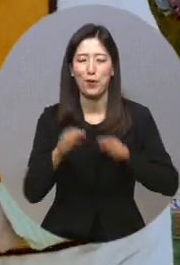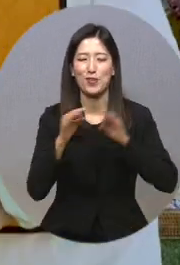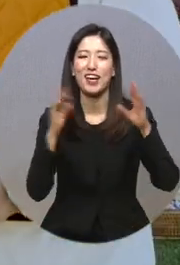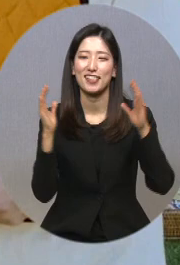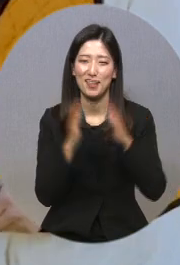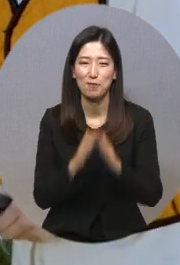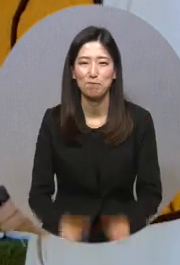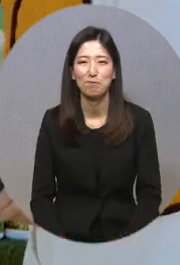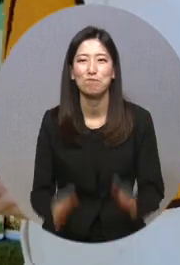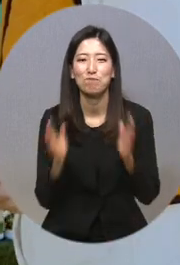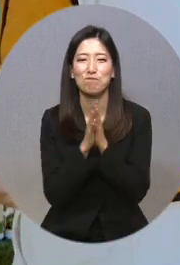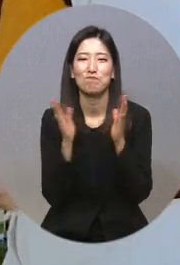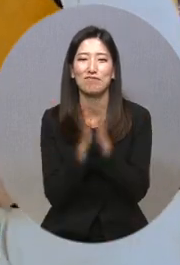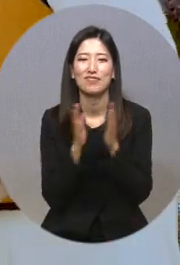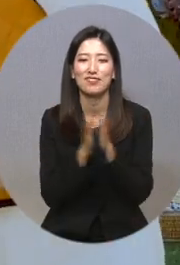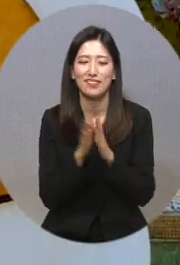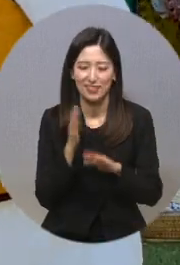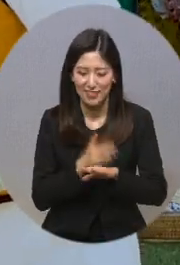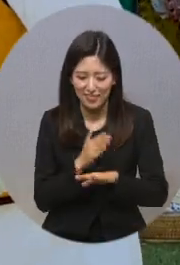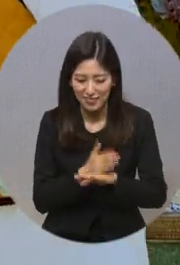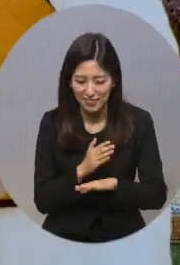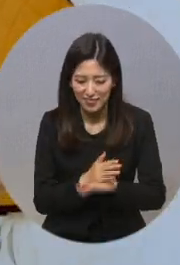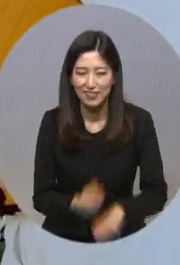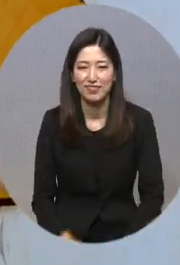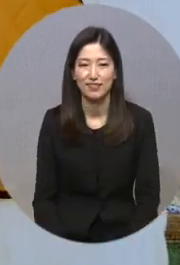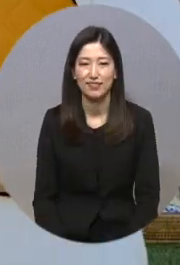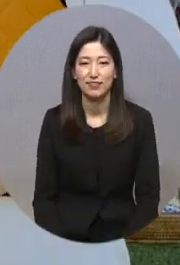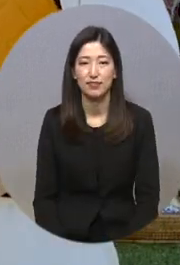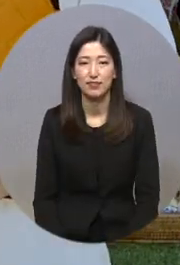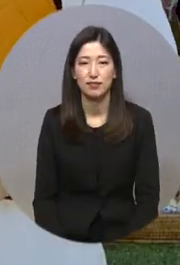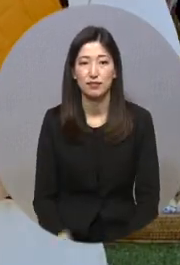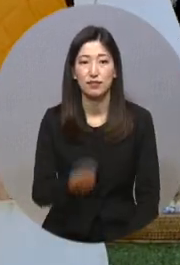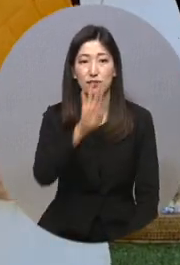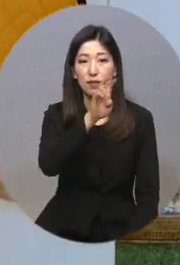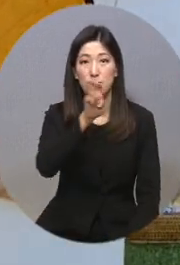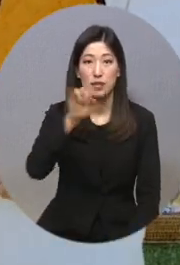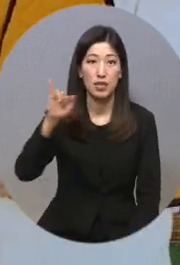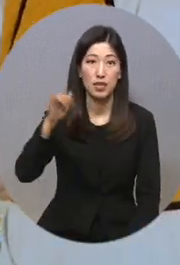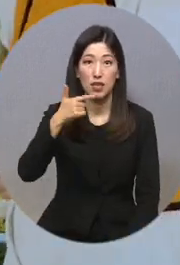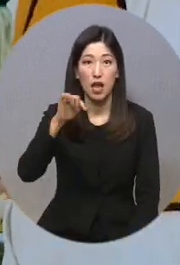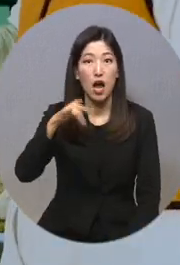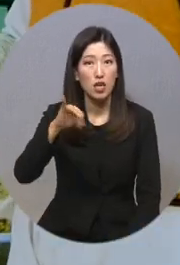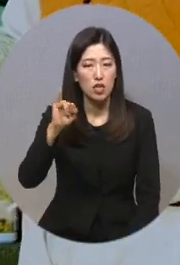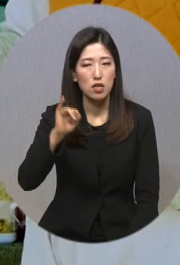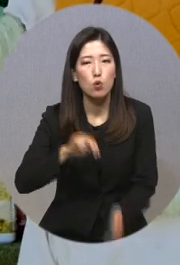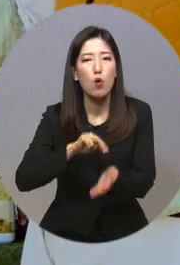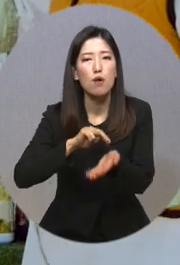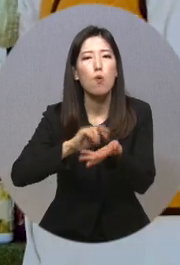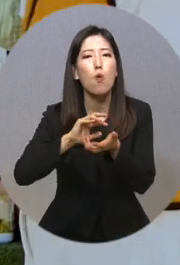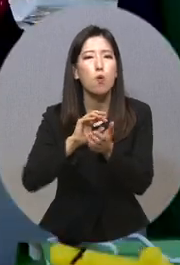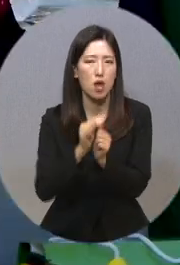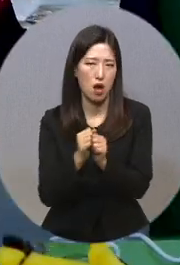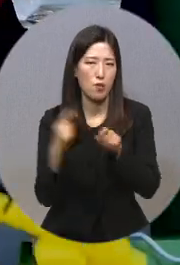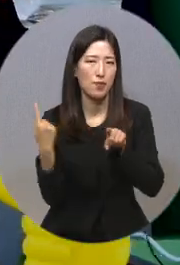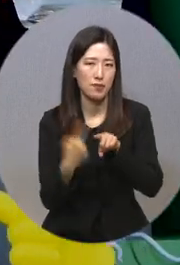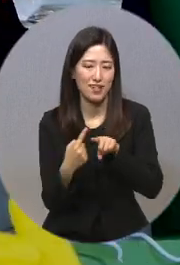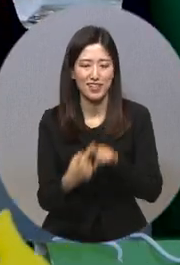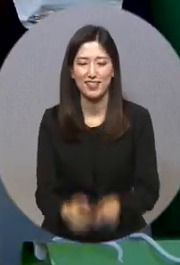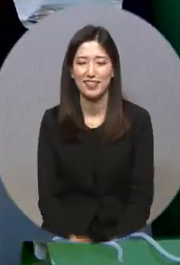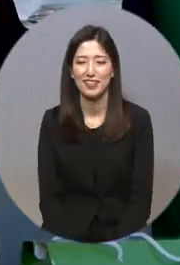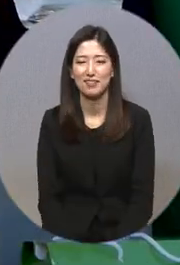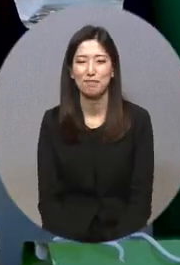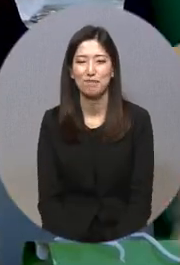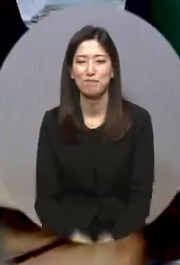감사합니다. 자 우리 불미나리는 채소가 아닙니다. 보약입니다. 그렇죠. 남도장터에서 구입해 주세요. 자.